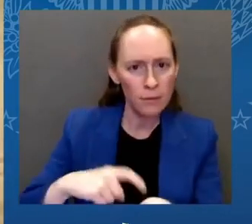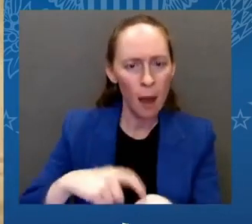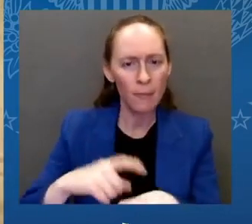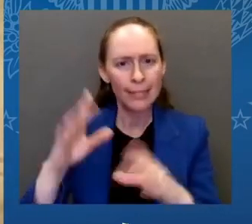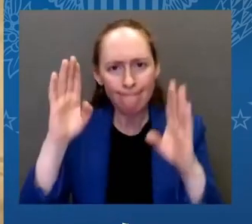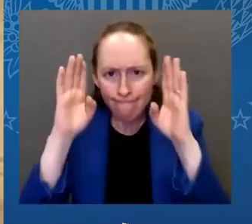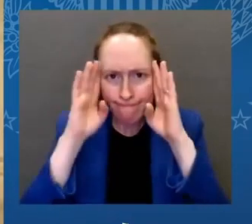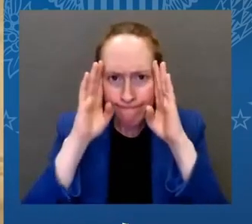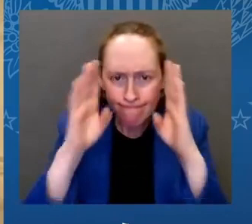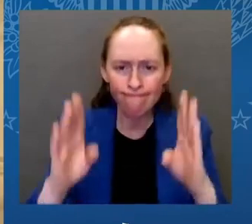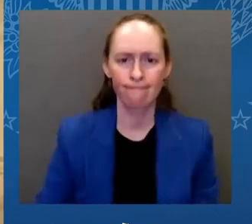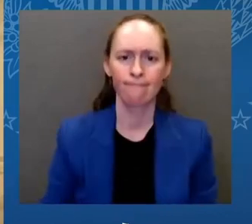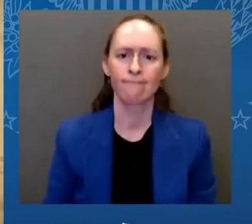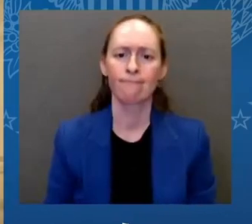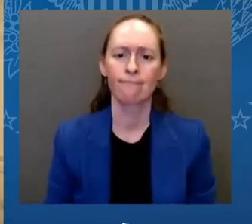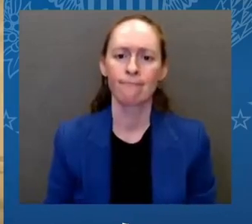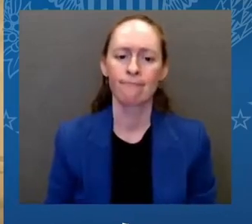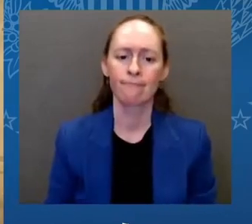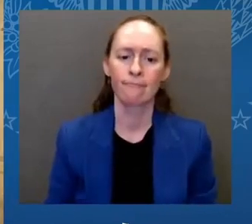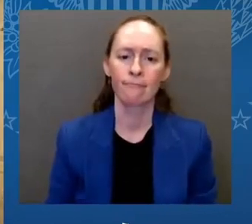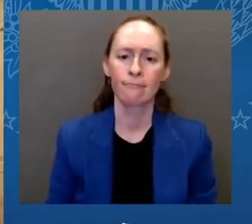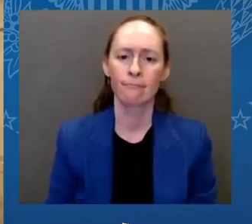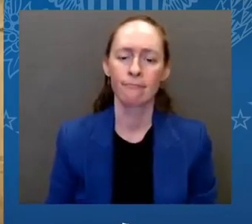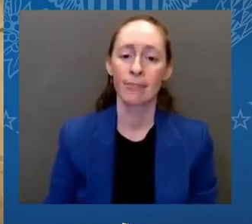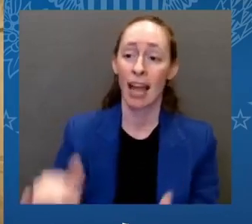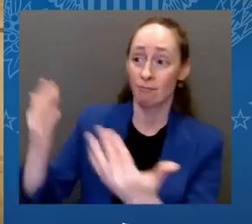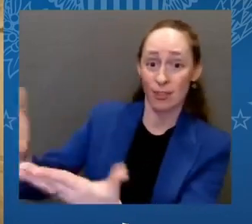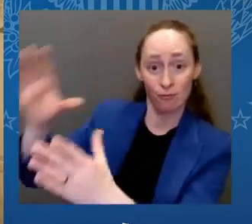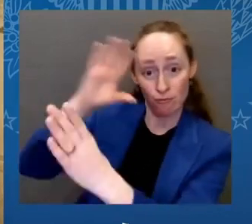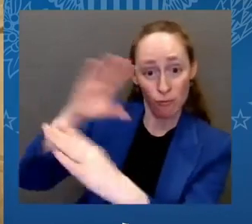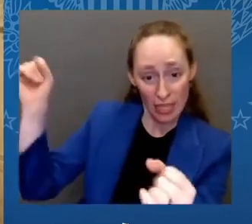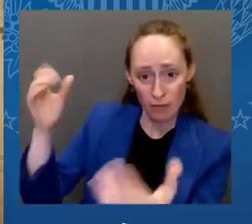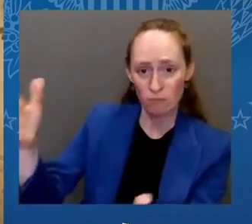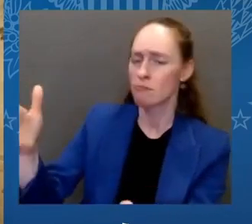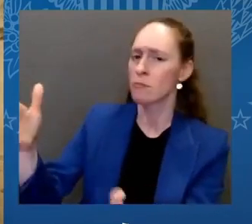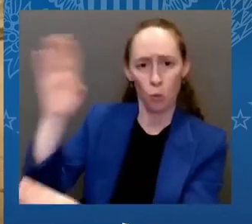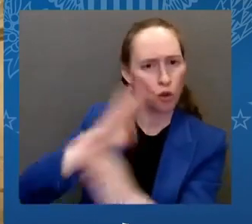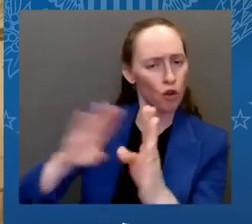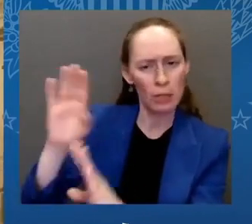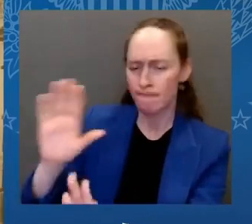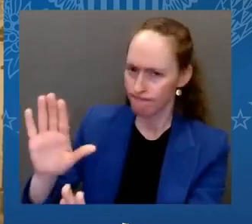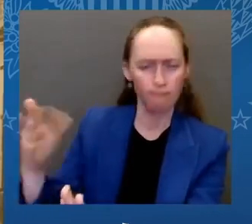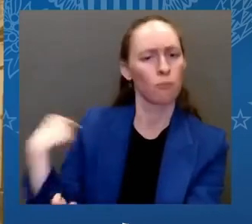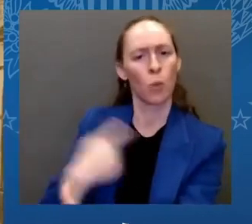сказав, пане президент, не хвилюйтеся, не переймайтеся. Ми